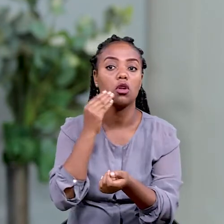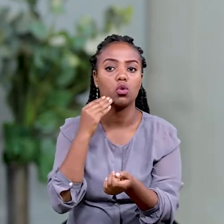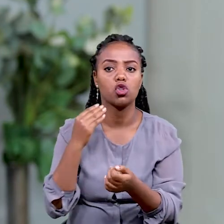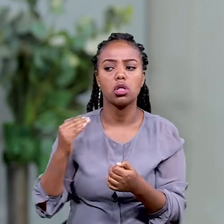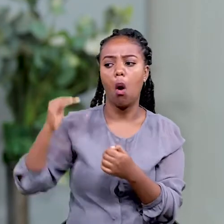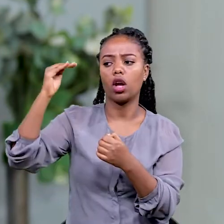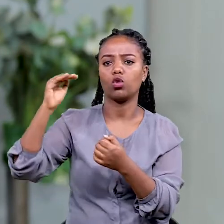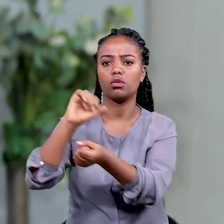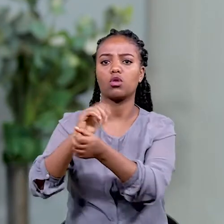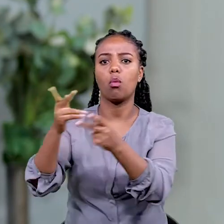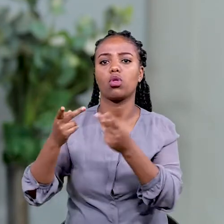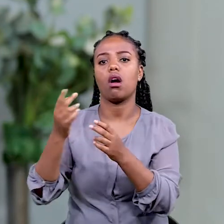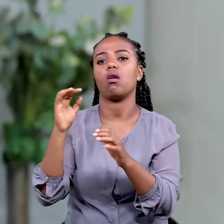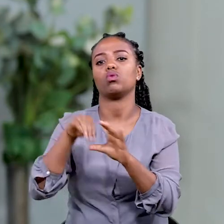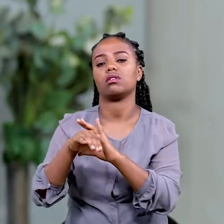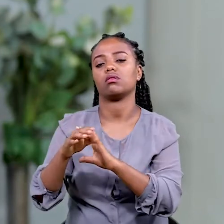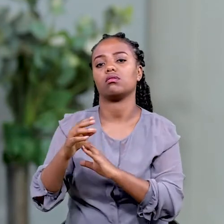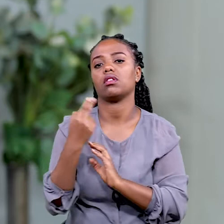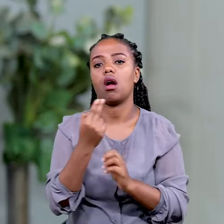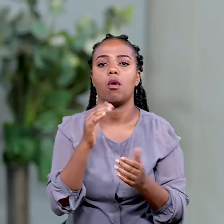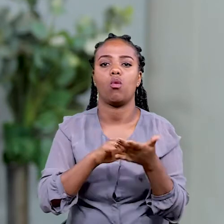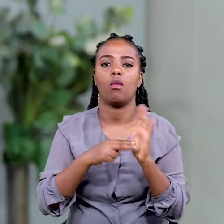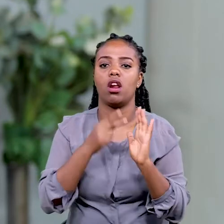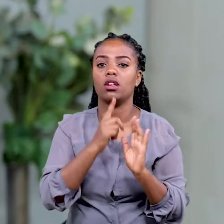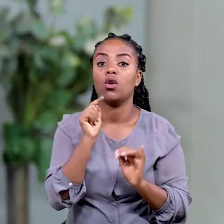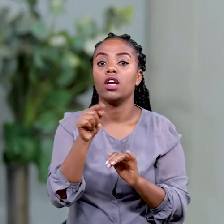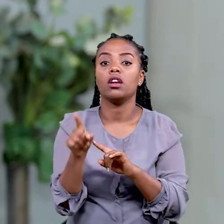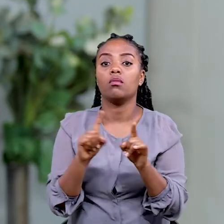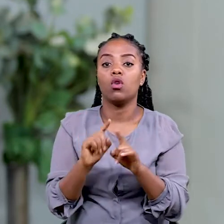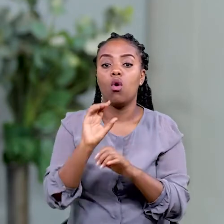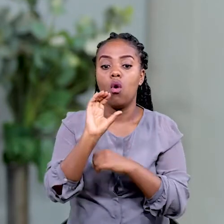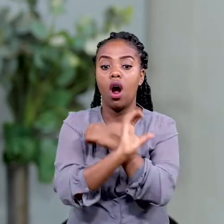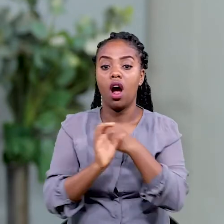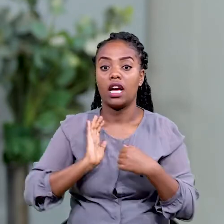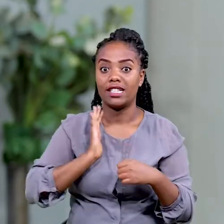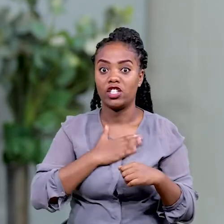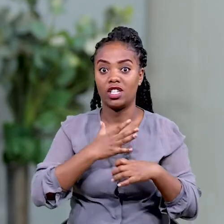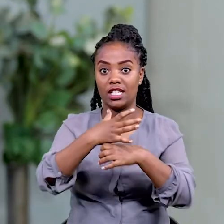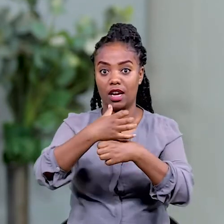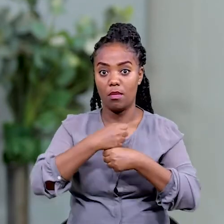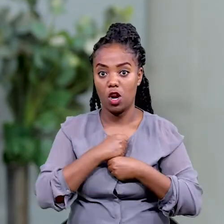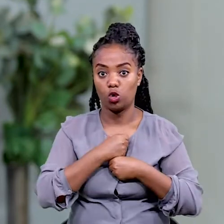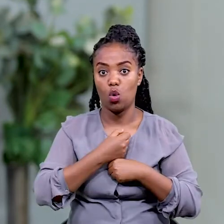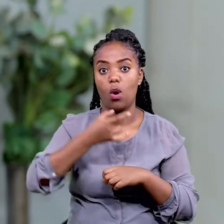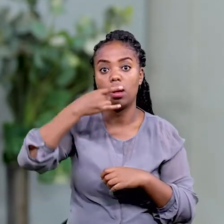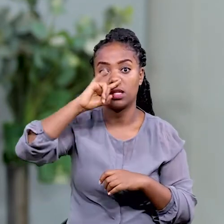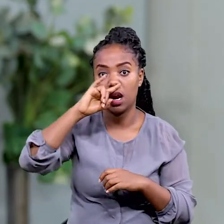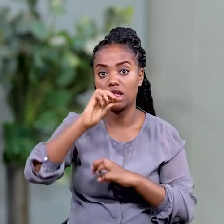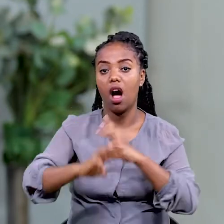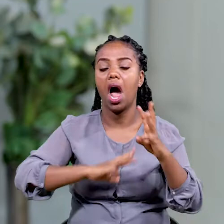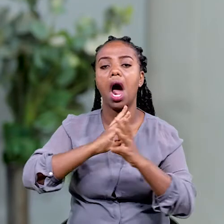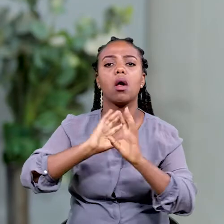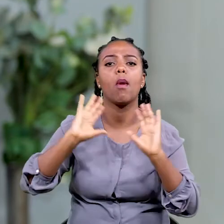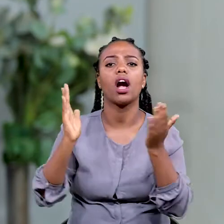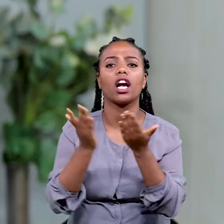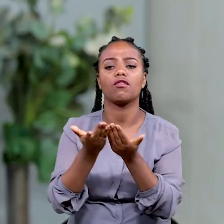አዋቂዎች የሚጠቀሙበት ማረሚያ ቤት ይሆናል ማለት ነው። ይሄ ደግሞ ከሀገራችን ከተቀበለቻቸው የህፃናት ዓለም